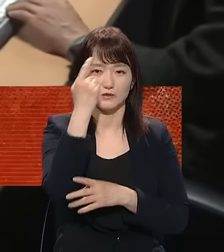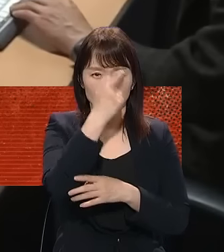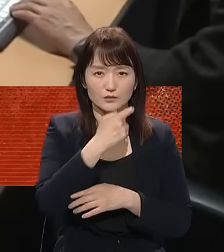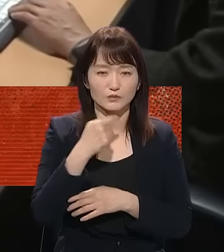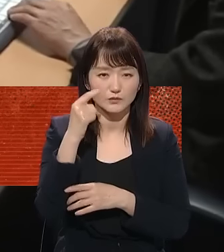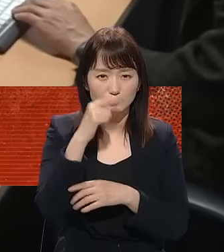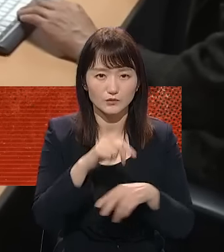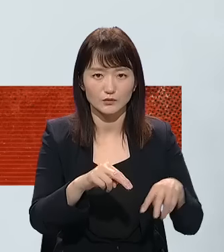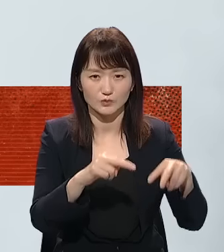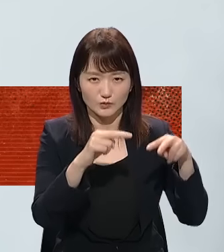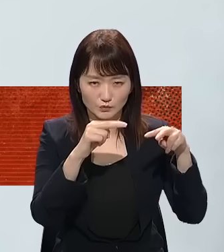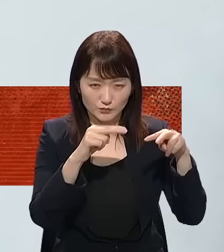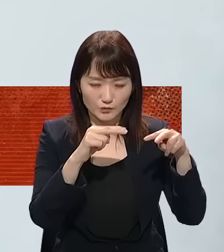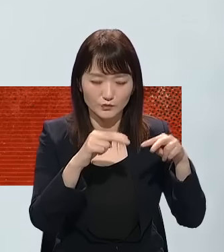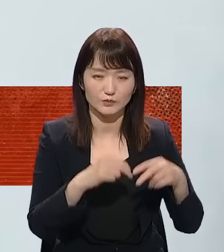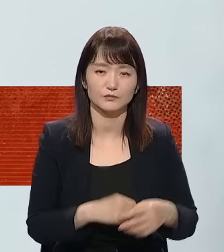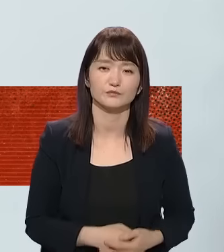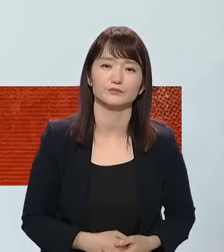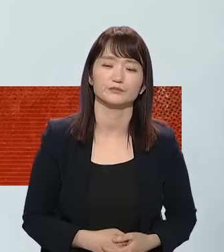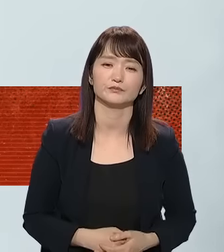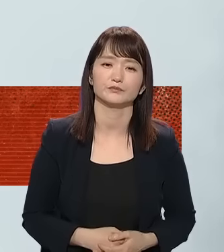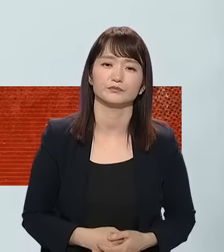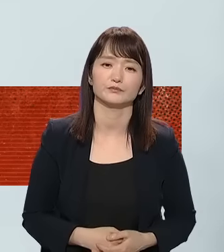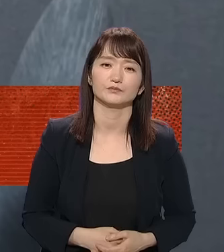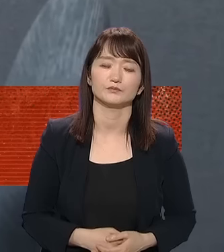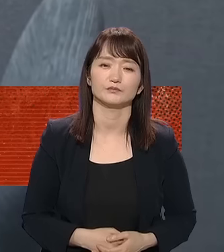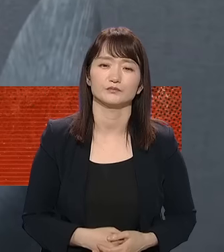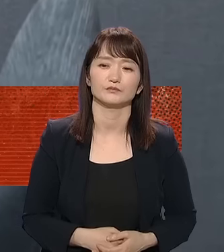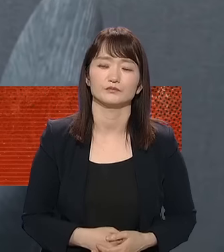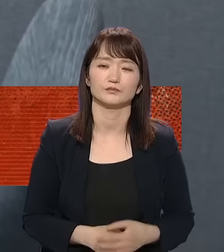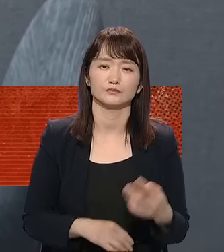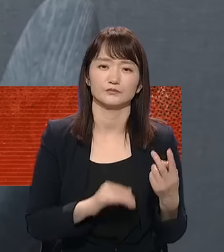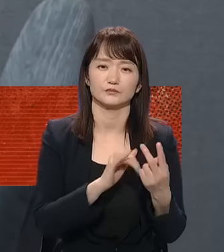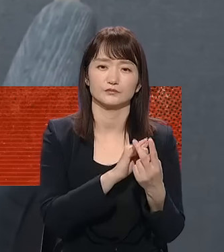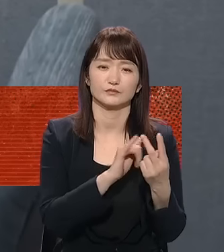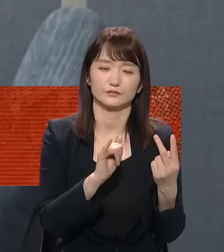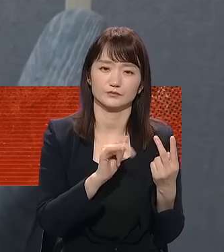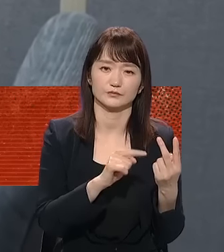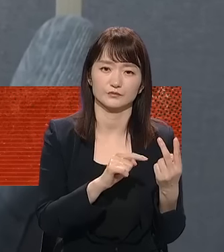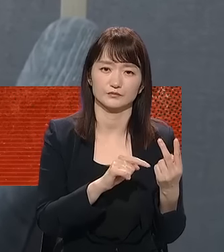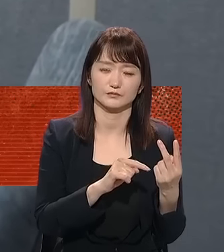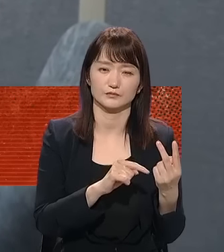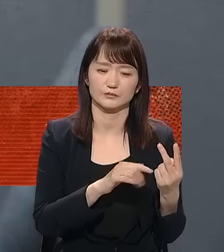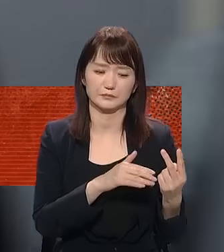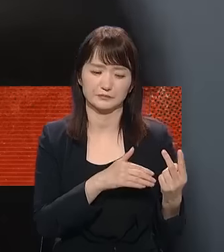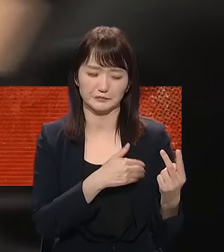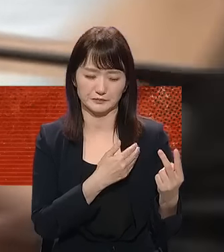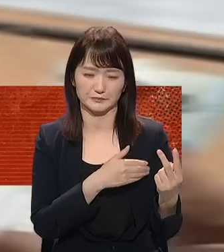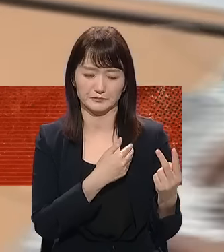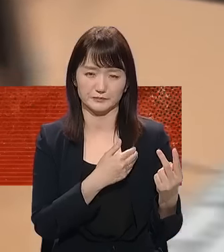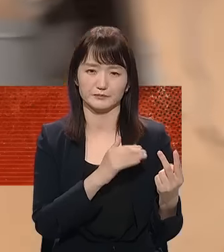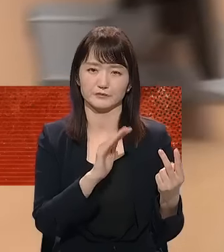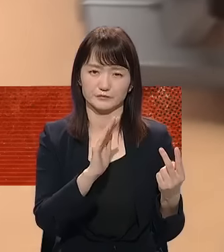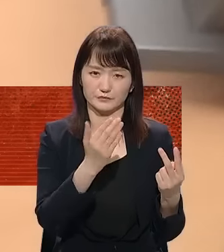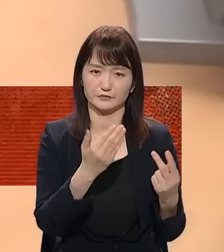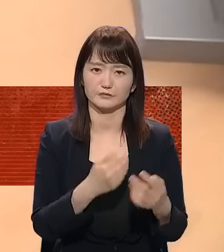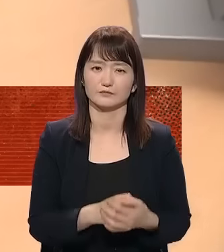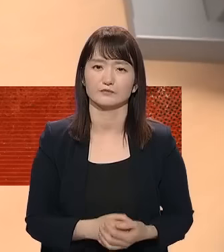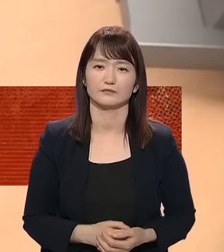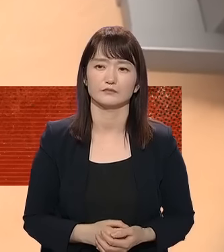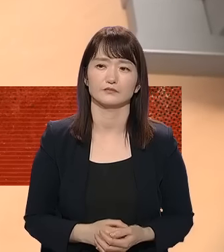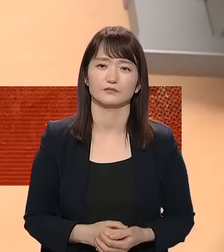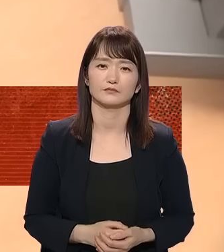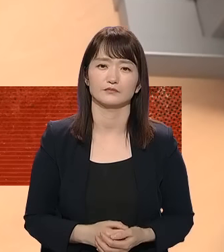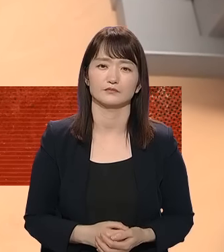맞다는 그런 어떤 사항이 됐고 그래서 이제 두 사람간에 있어서는 바로 이제 내형 관계로 발전을 했는데요 그래서 이제 김 씨 같은